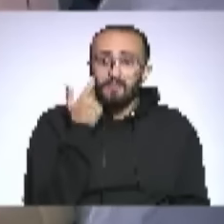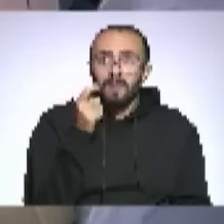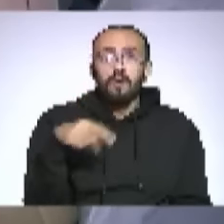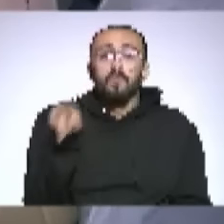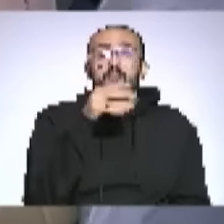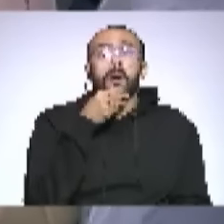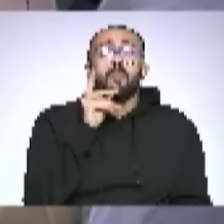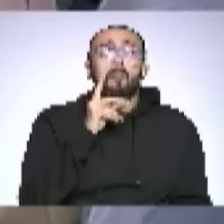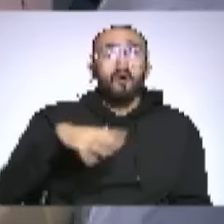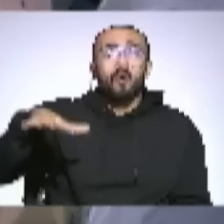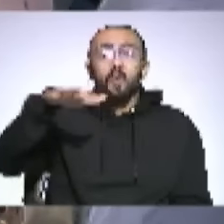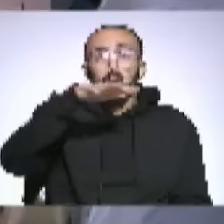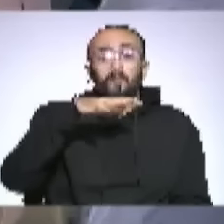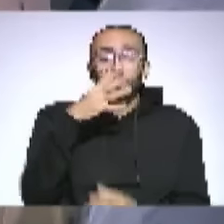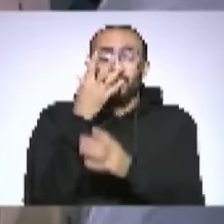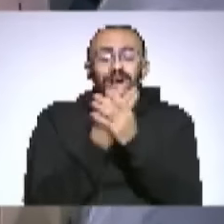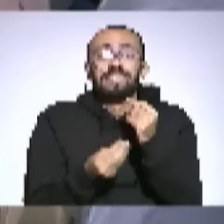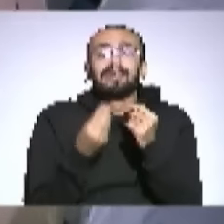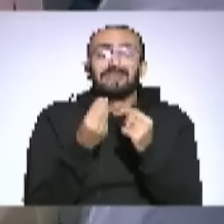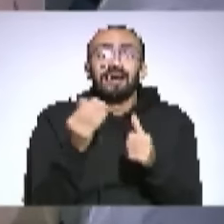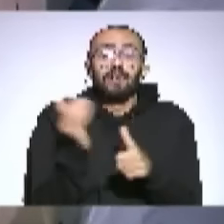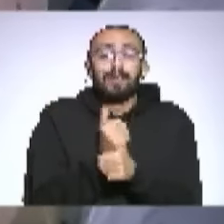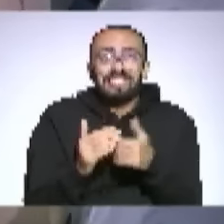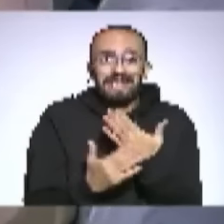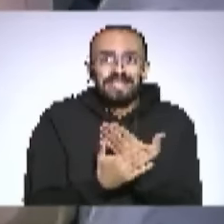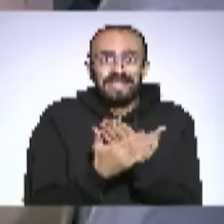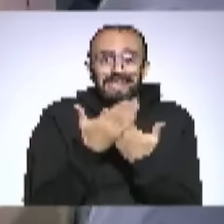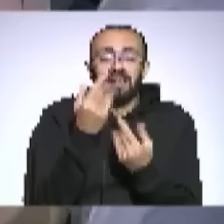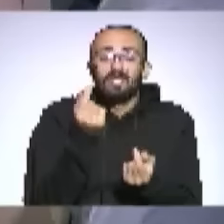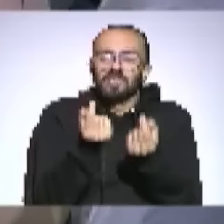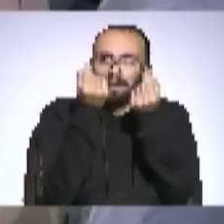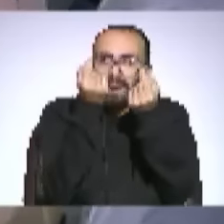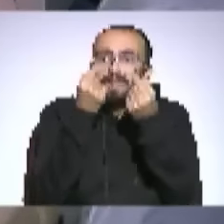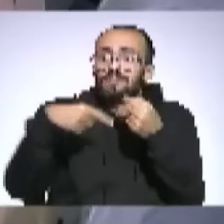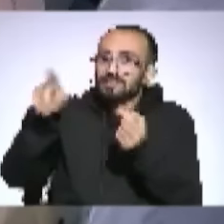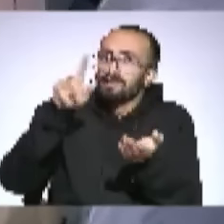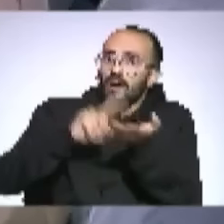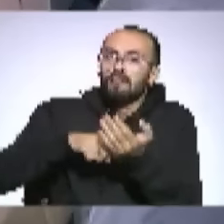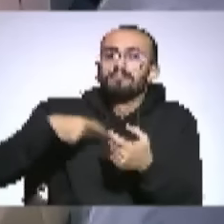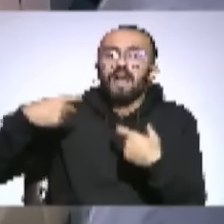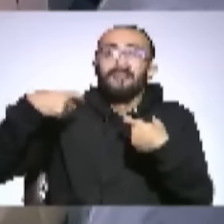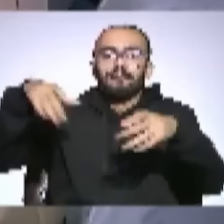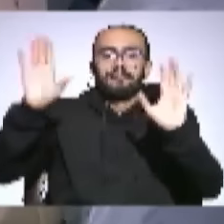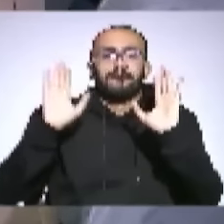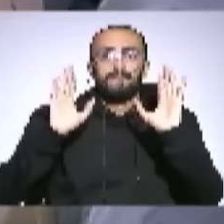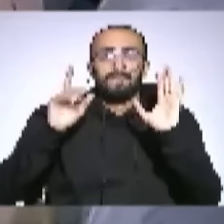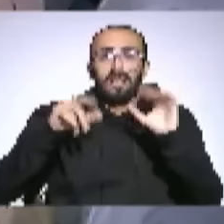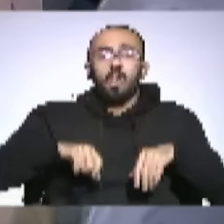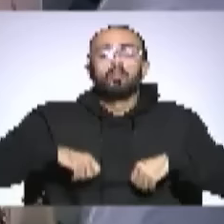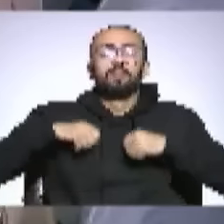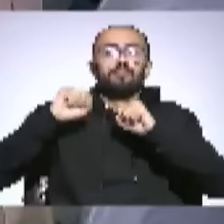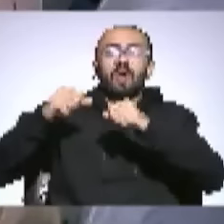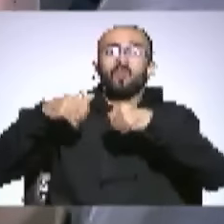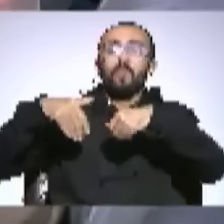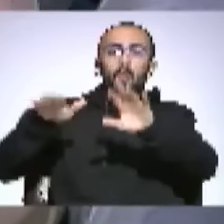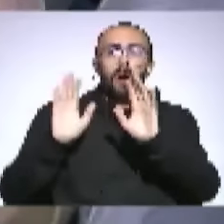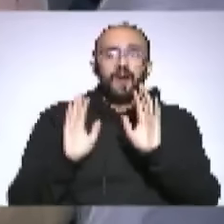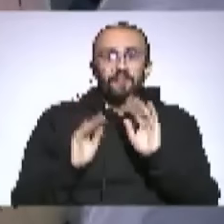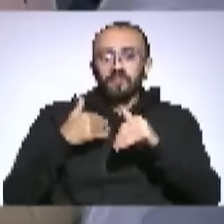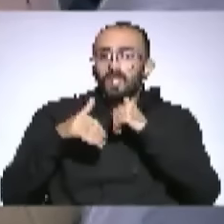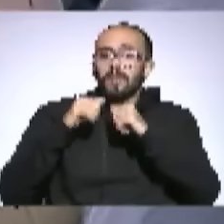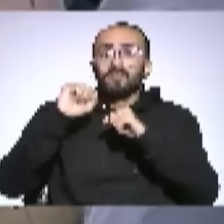وكل ام عندهم ولاد لسه متجوزين جداد يا جماعه خلوهم هم ياخدوا قراراتهم خلوهم هم يعيشوا حياتهم بطريقتهم